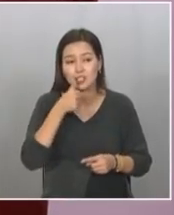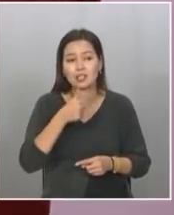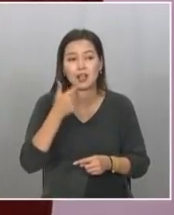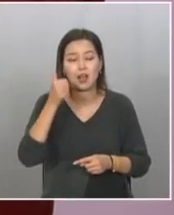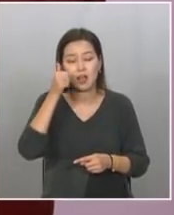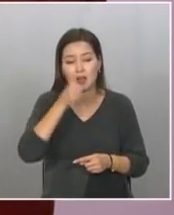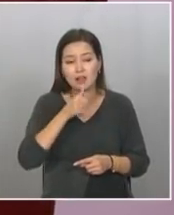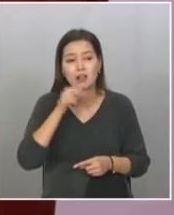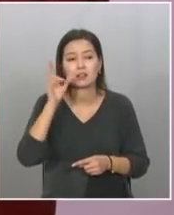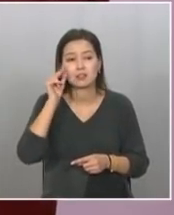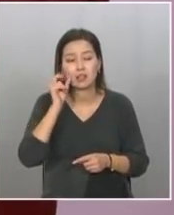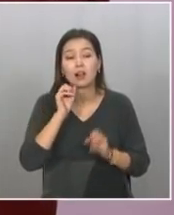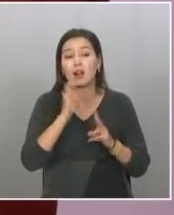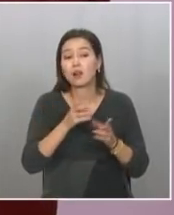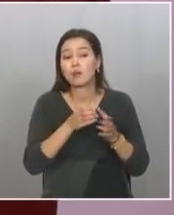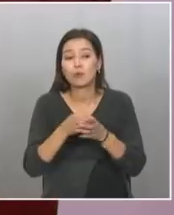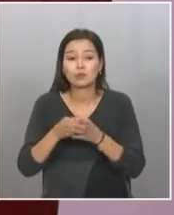бөлшекті қалай жазуға болады?